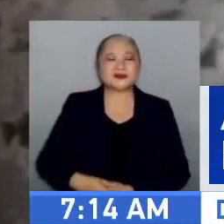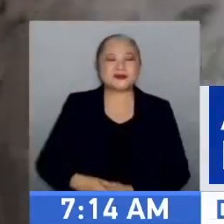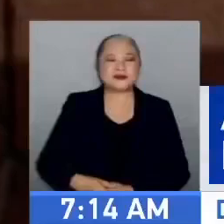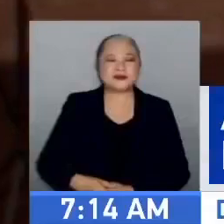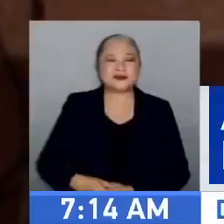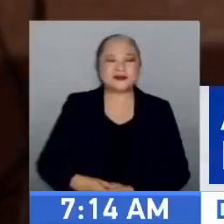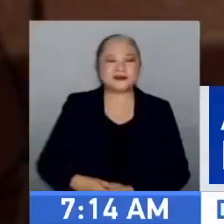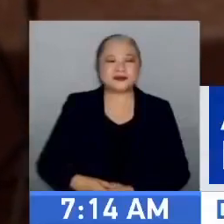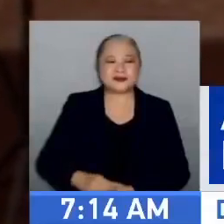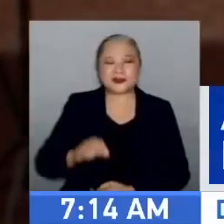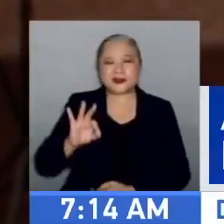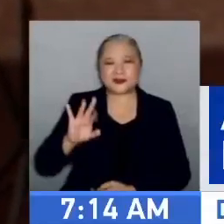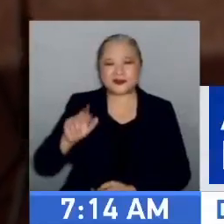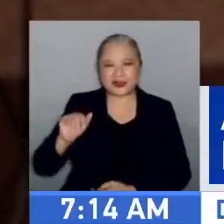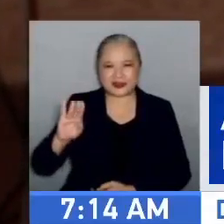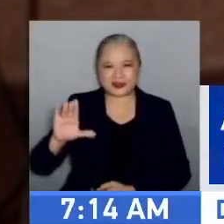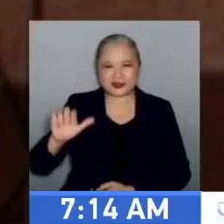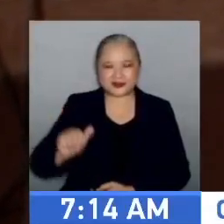Francia.